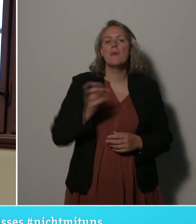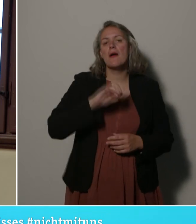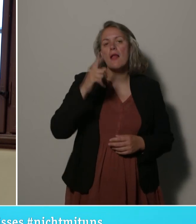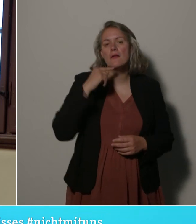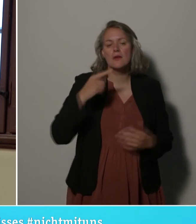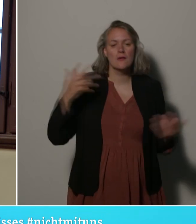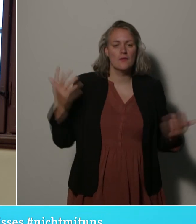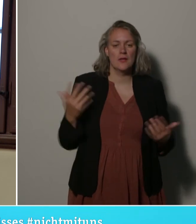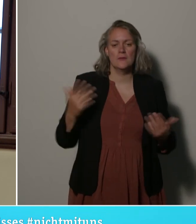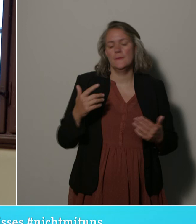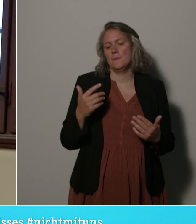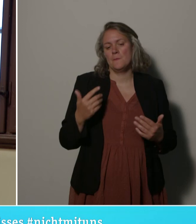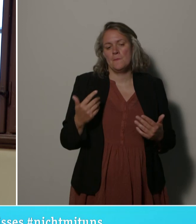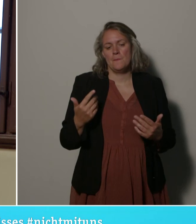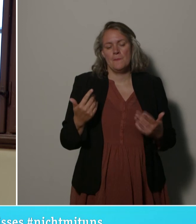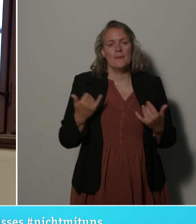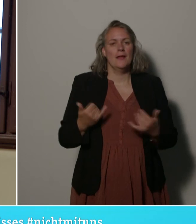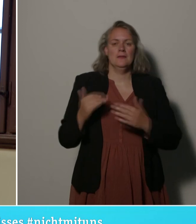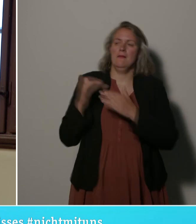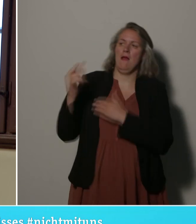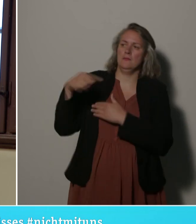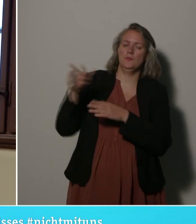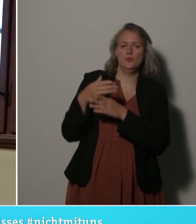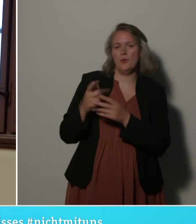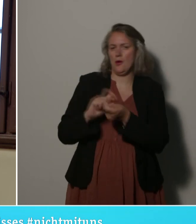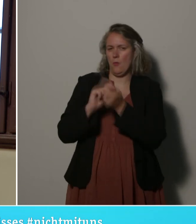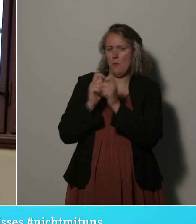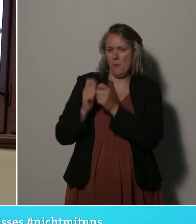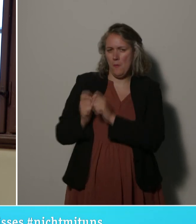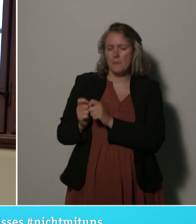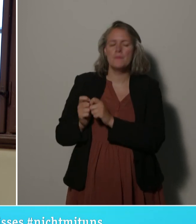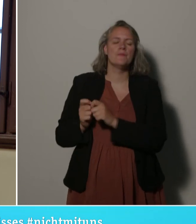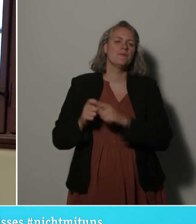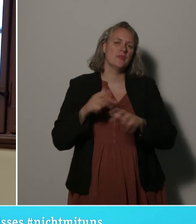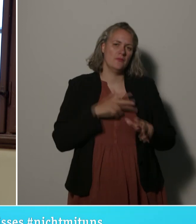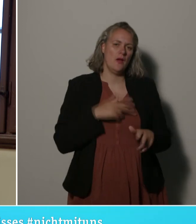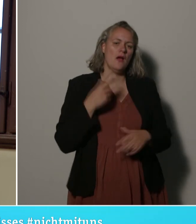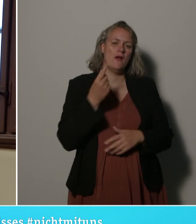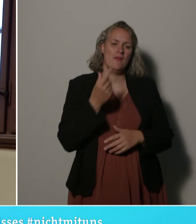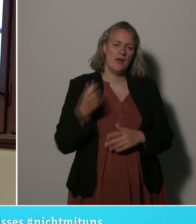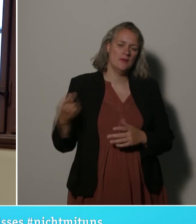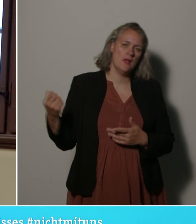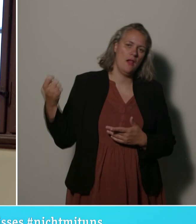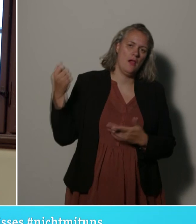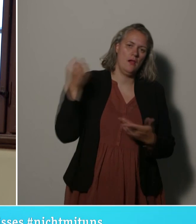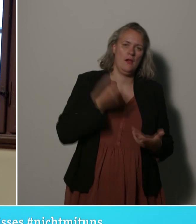dass, wenn das jetzt auf Landesebene nachgeholt wird, das mit einem erheblichen finanziellen